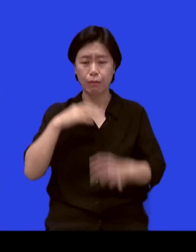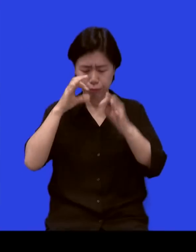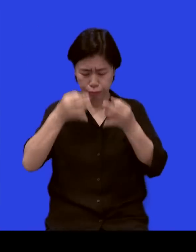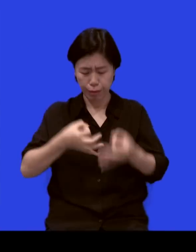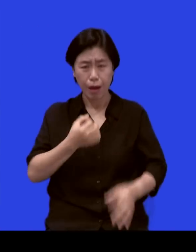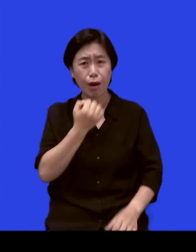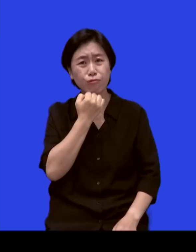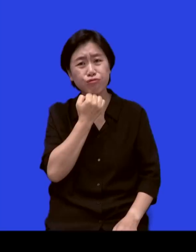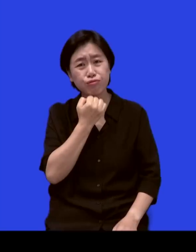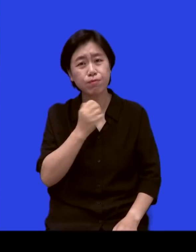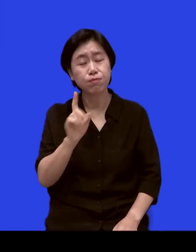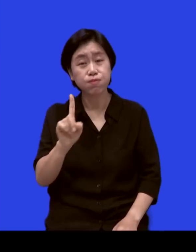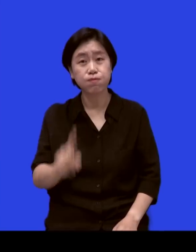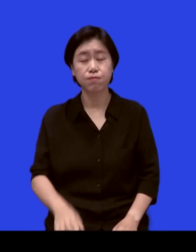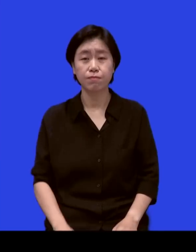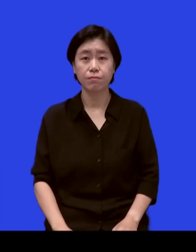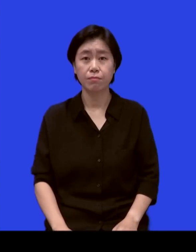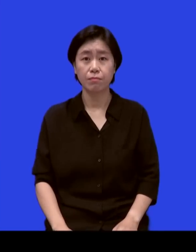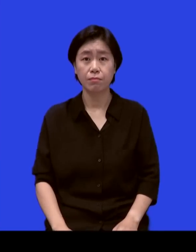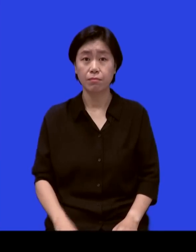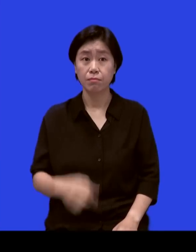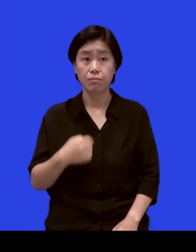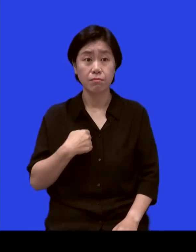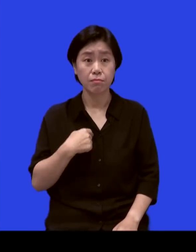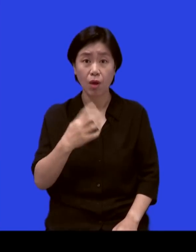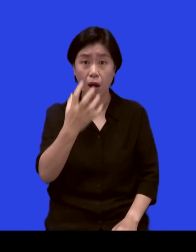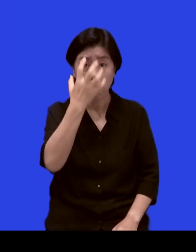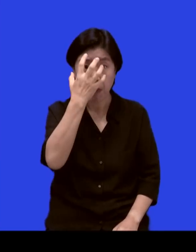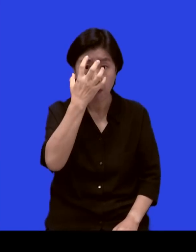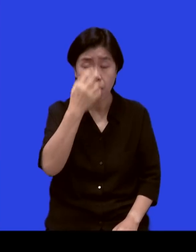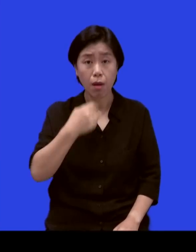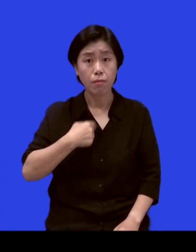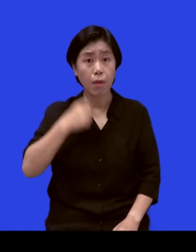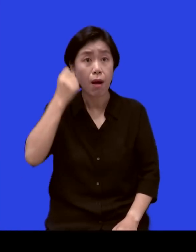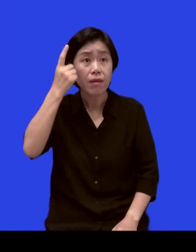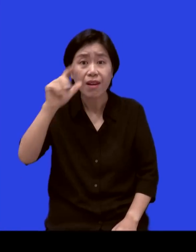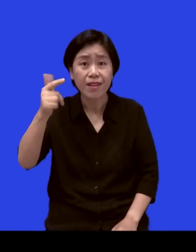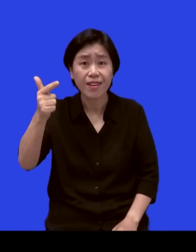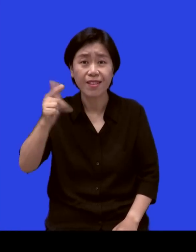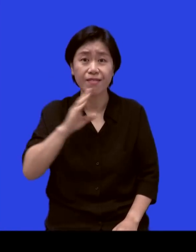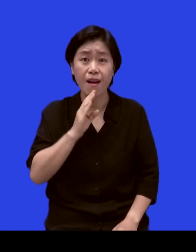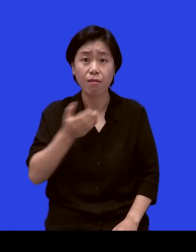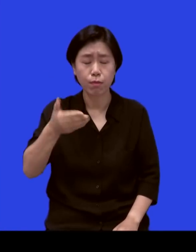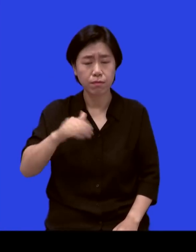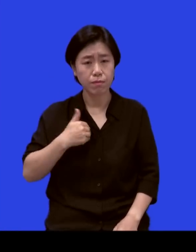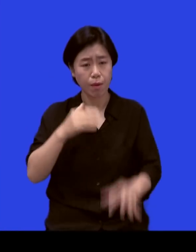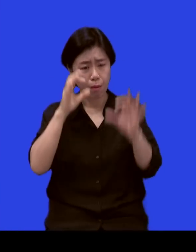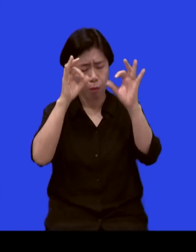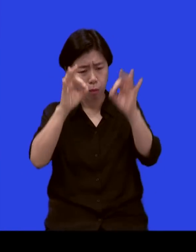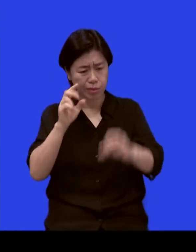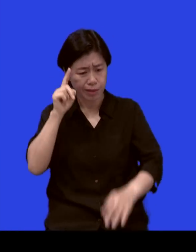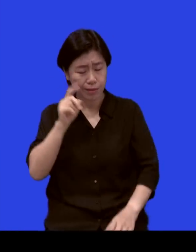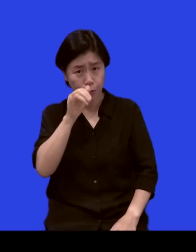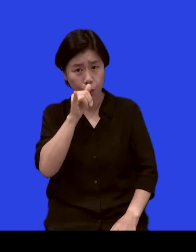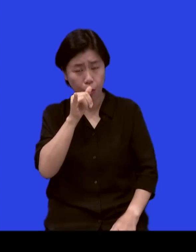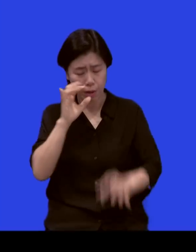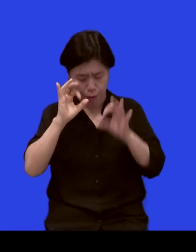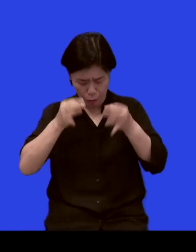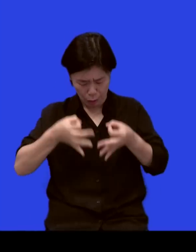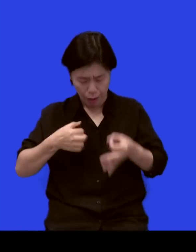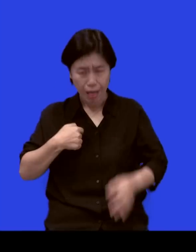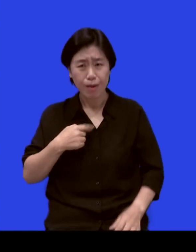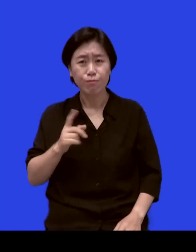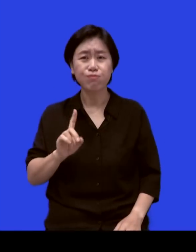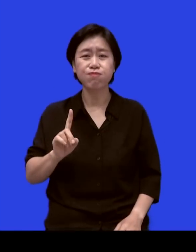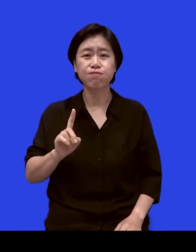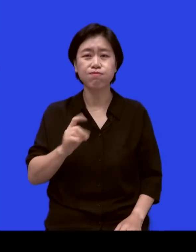탈모 보면서 야, 그 내가 한 거 아니라면서도 내가 스트레스를 받았구나. 그 재밌더라고요. 그래서 네네. 제가 그때